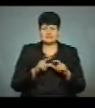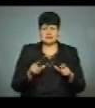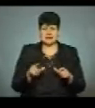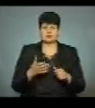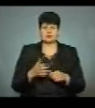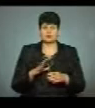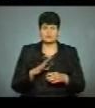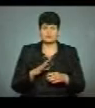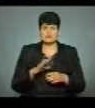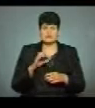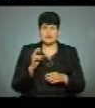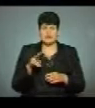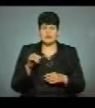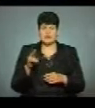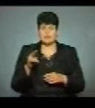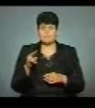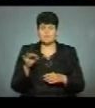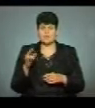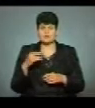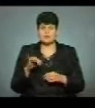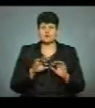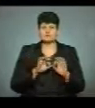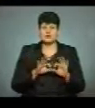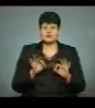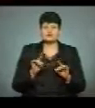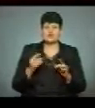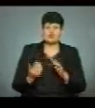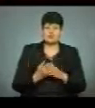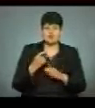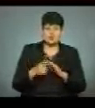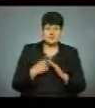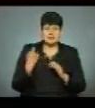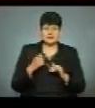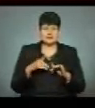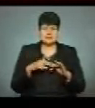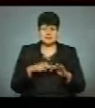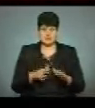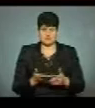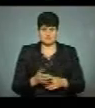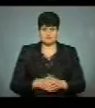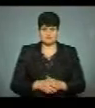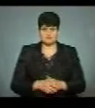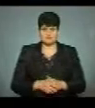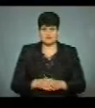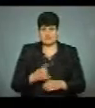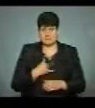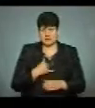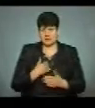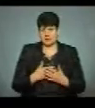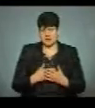освіти Скалаподільський дитячий парк Валентина Стефана розповідає, що нового дізналася на заході «Безпечне позашкілля». Для мене,